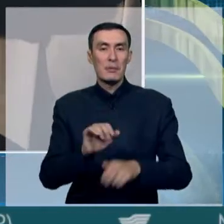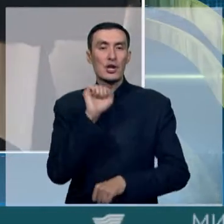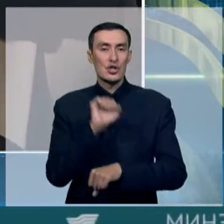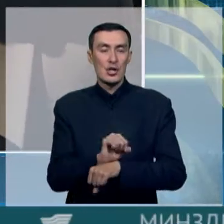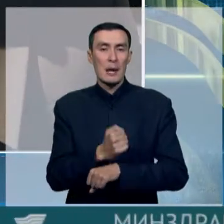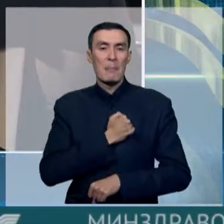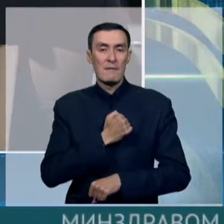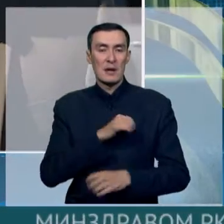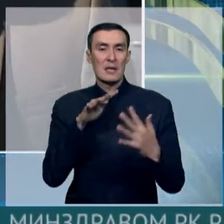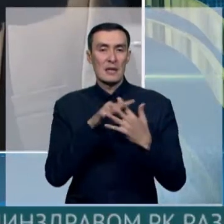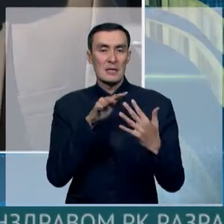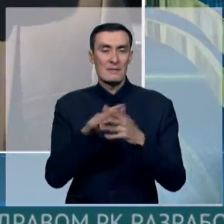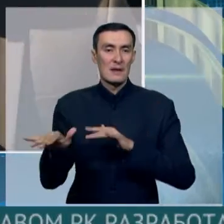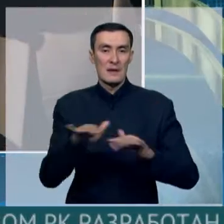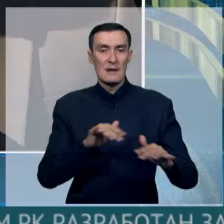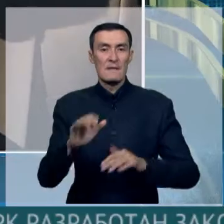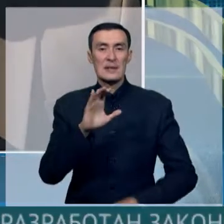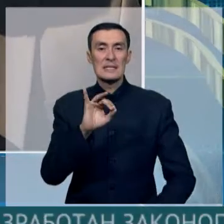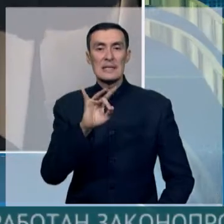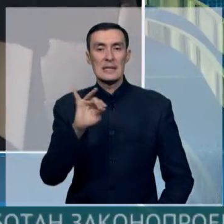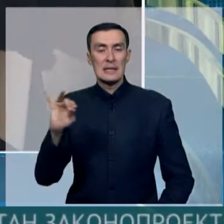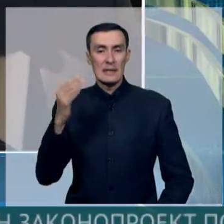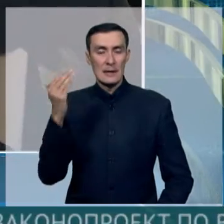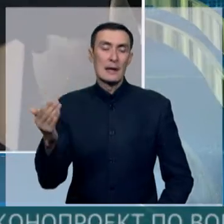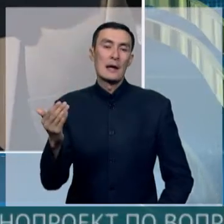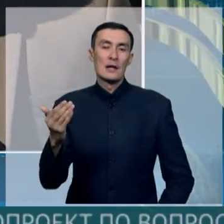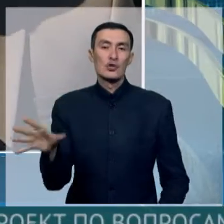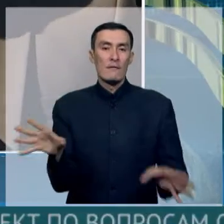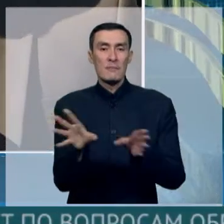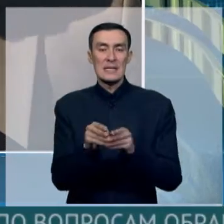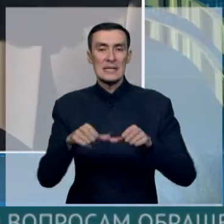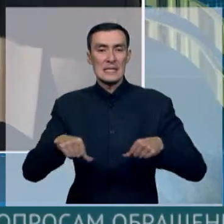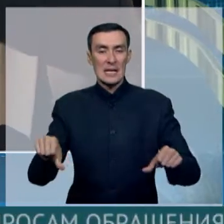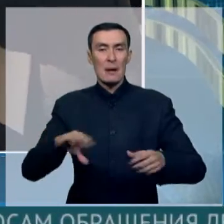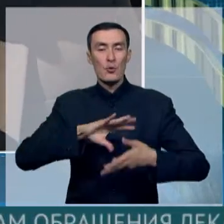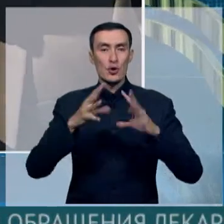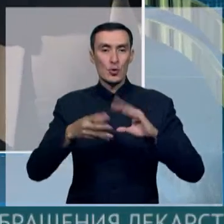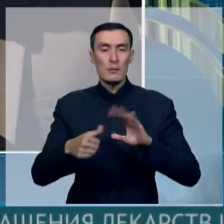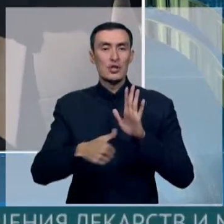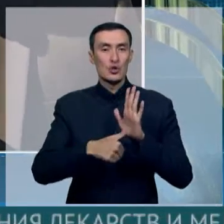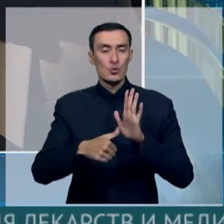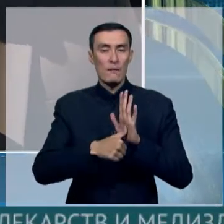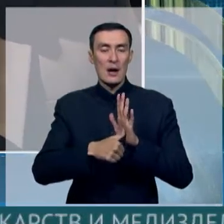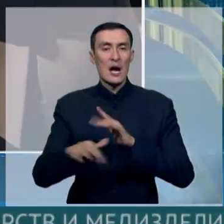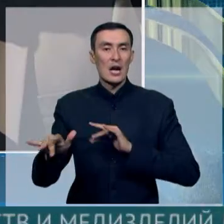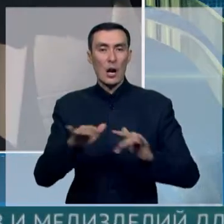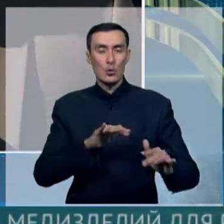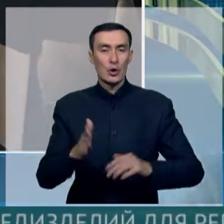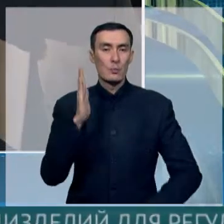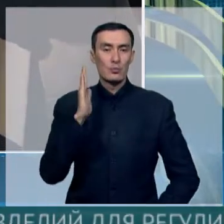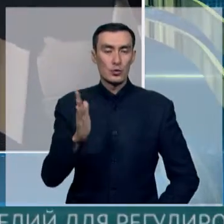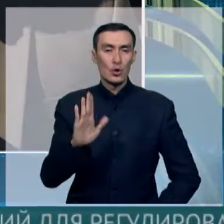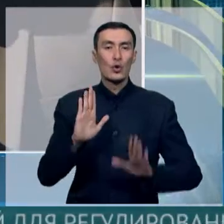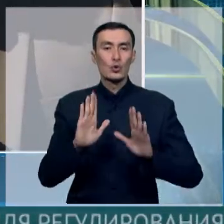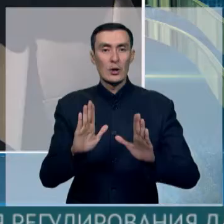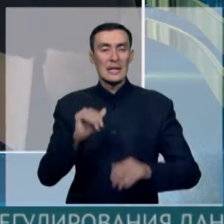боевых действий в Сирии. Мне остается добавить, что совместное заседание по итогам шестого раунда состоится